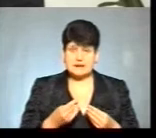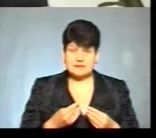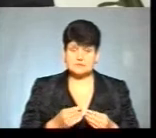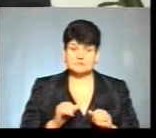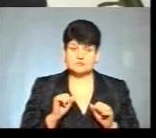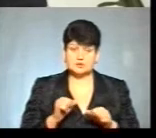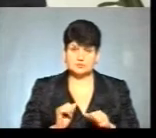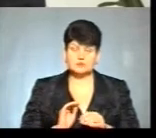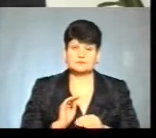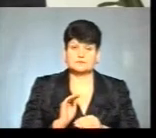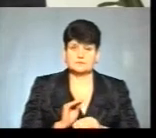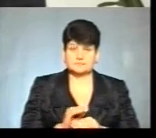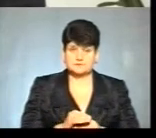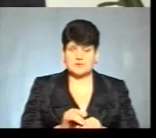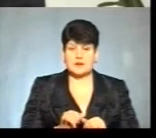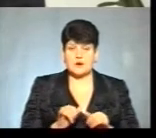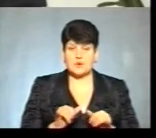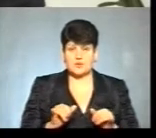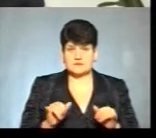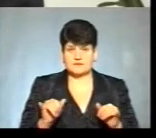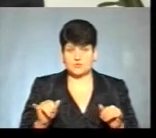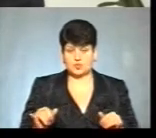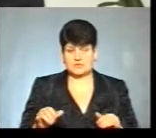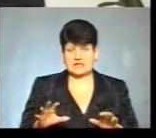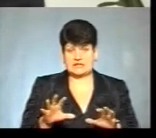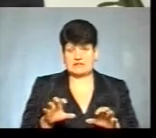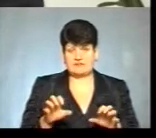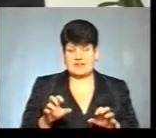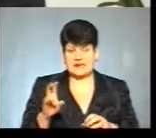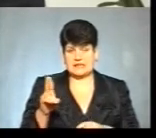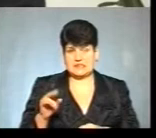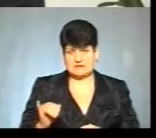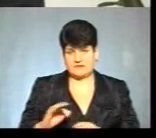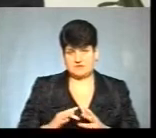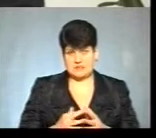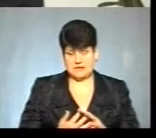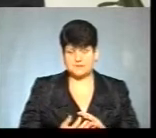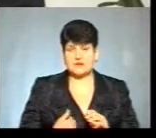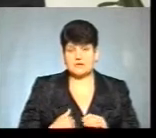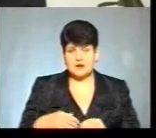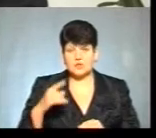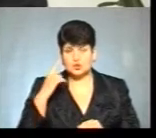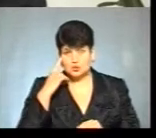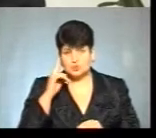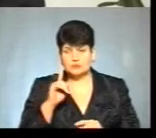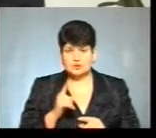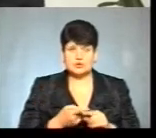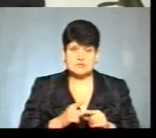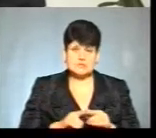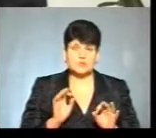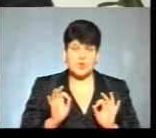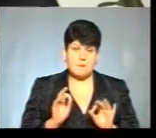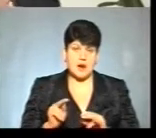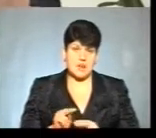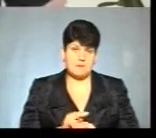поштовх безпосередньо для розвитку тваринництва в загальному населі. Це, я думаю, що це досить нормальна правка.